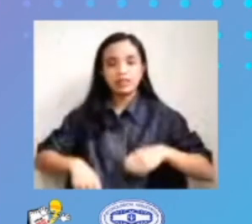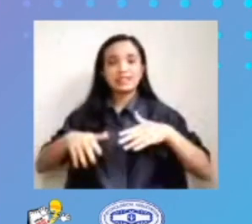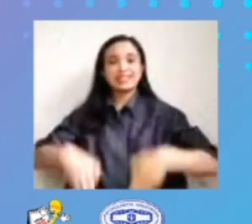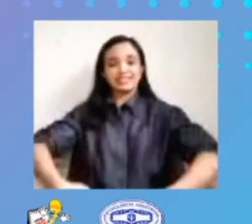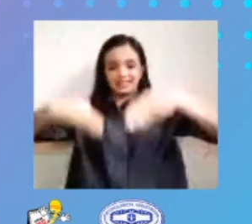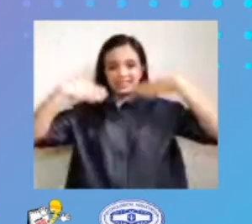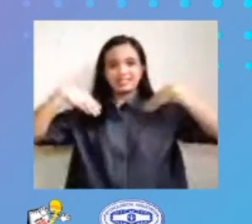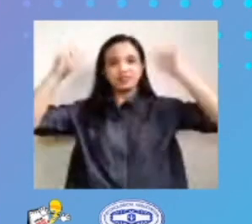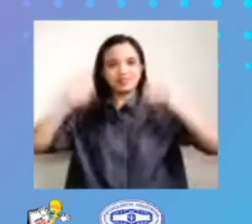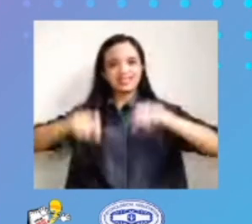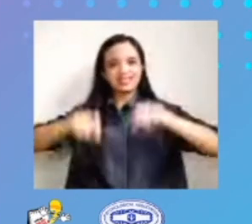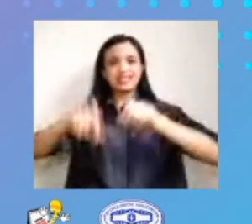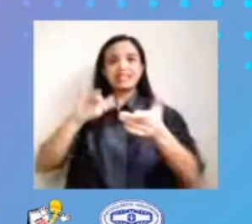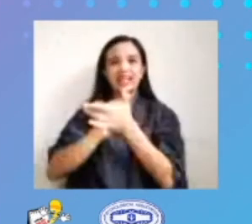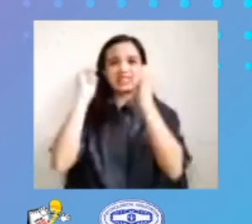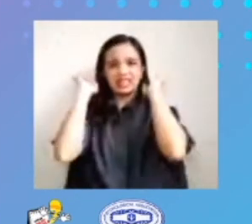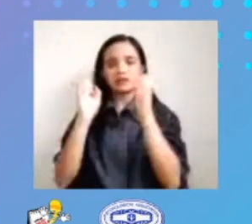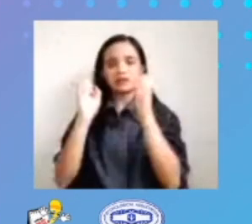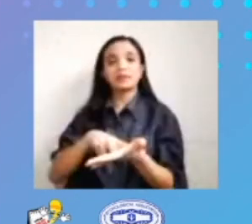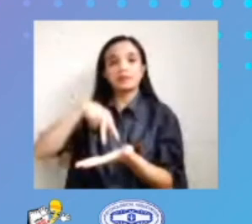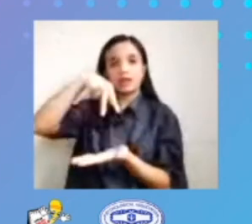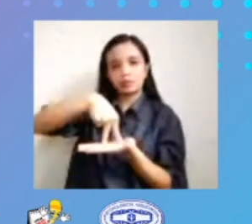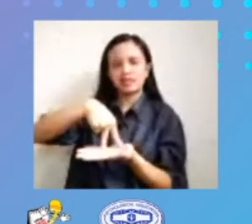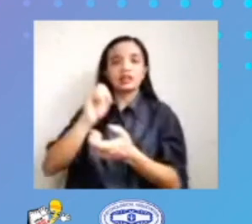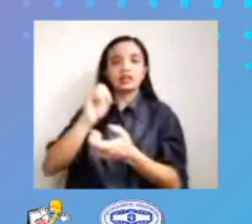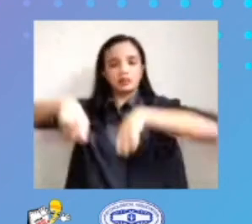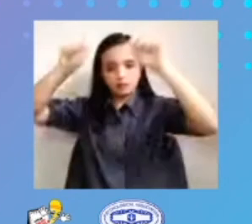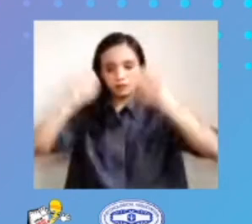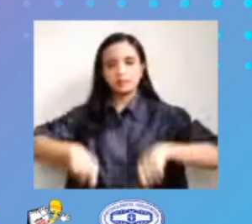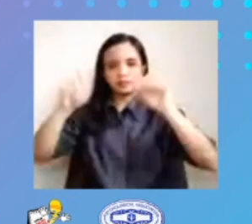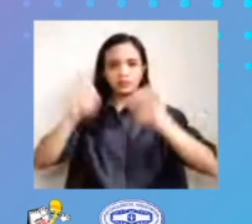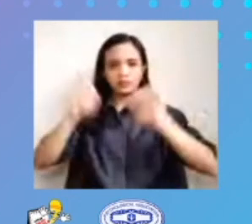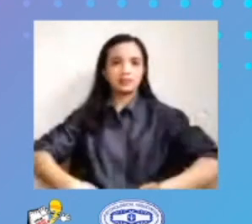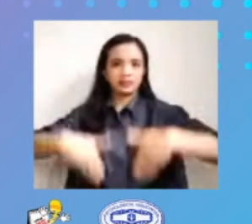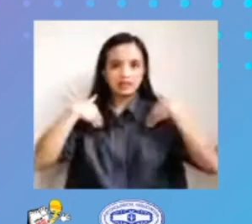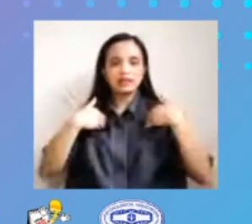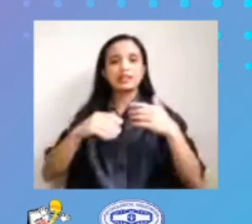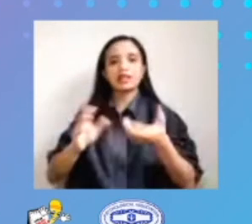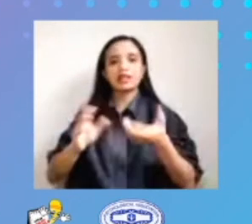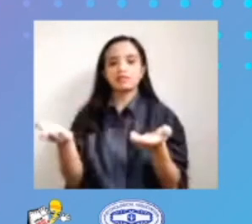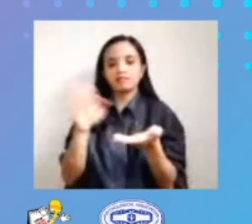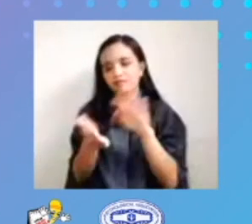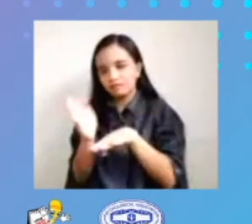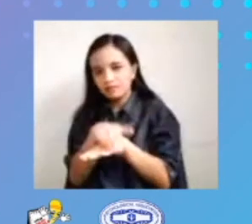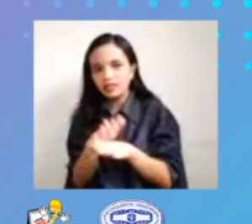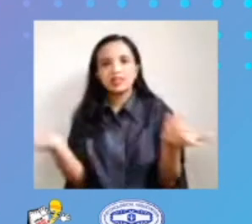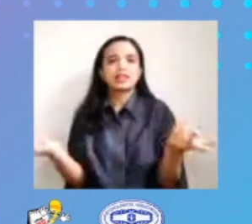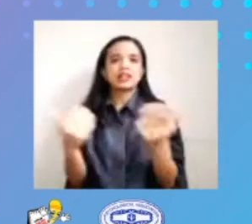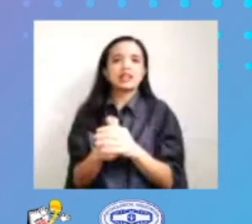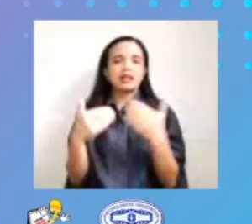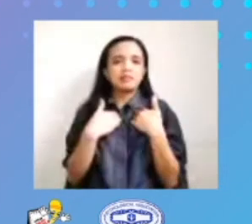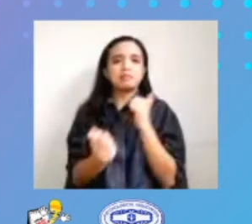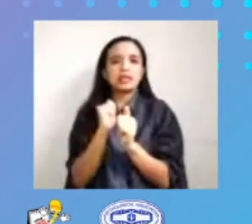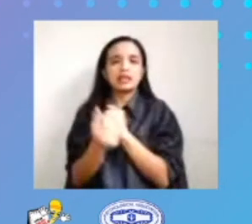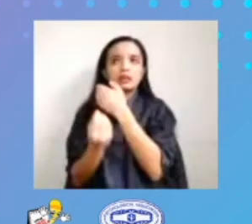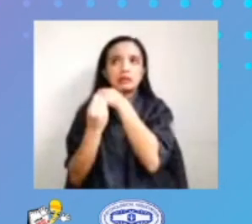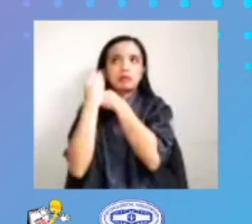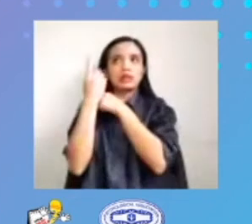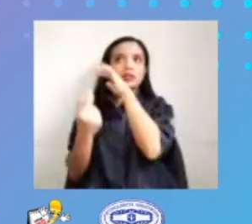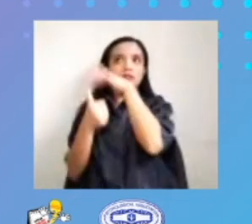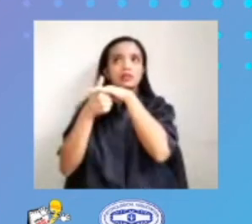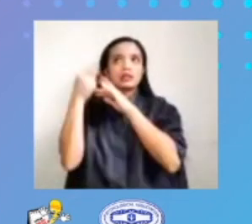better. Kaya nga kapag active ka, active si brain, nagsasama silang dalawa. Yung activity na yan ngayon,